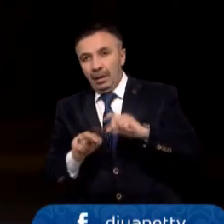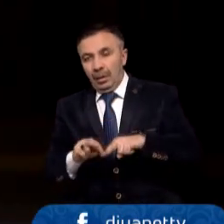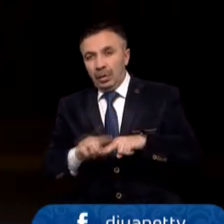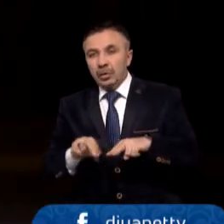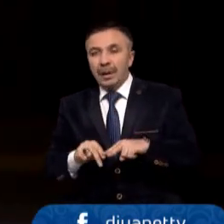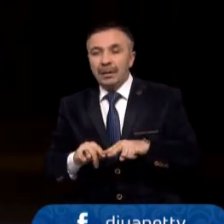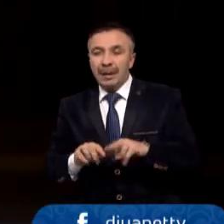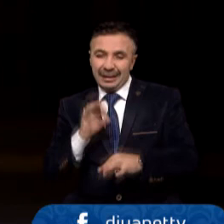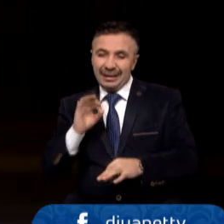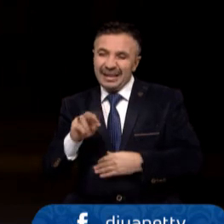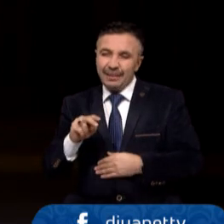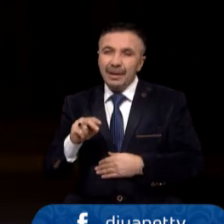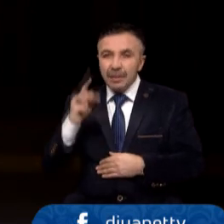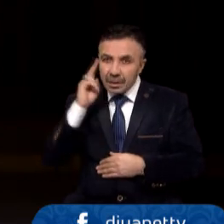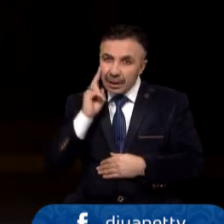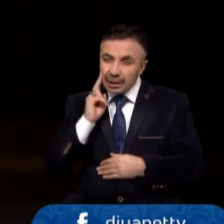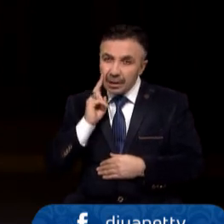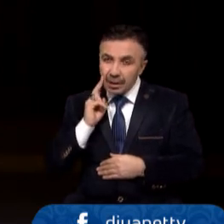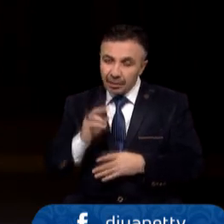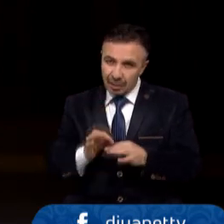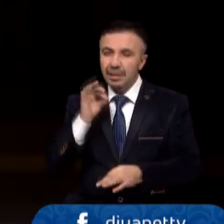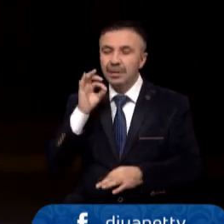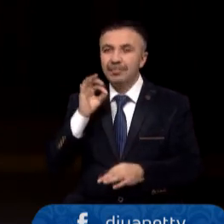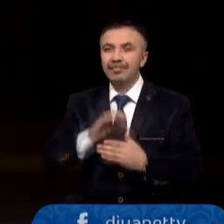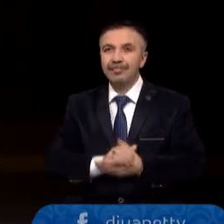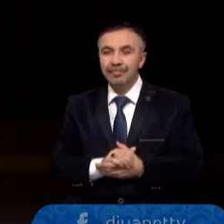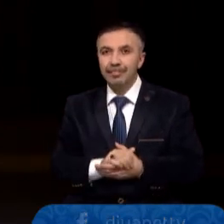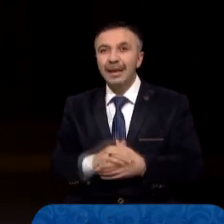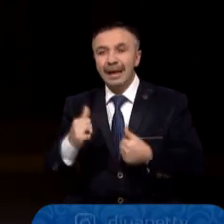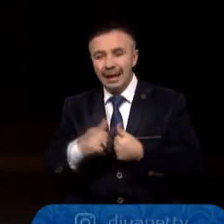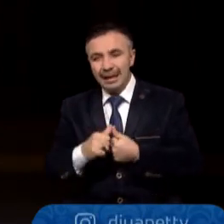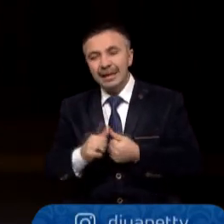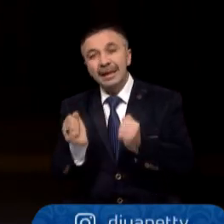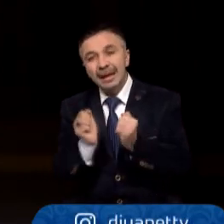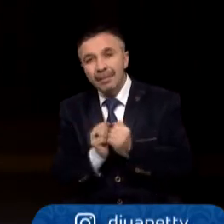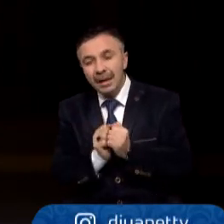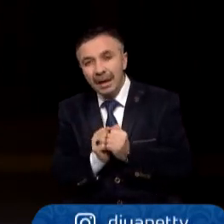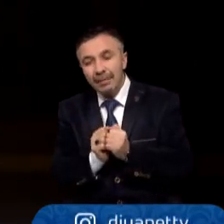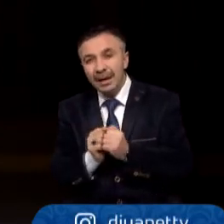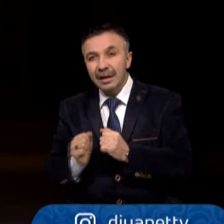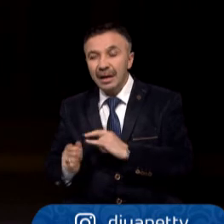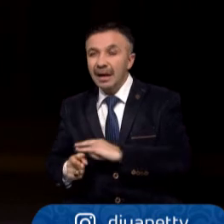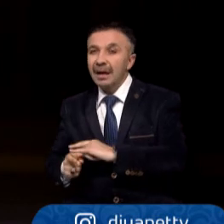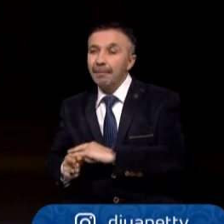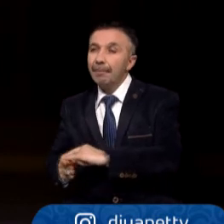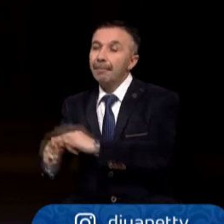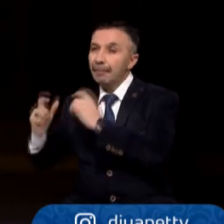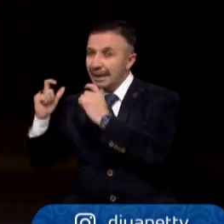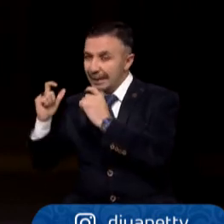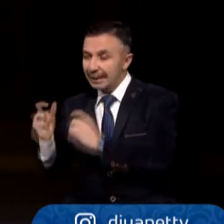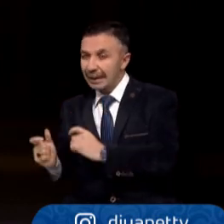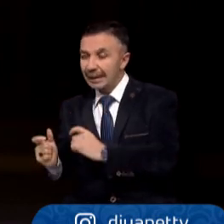ben Osman gibi zengin eşraftan gelen bir şahıs eşiyle beraber